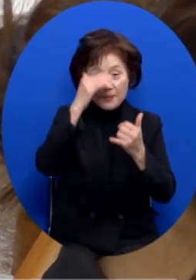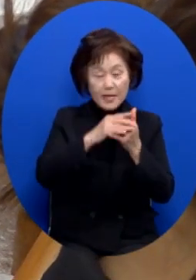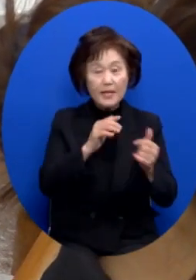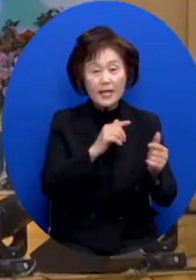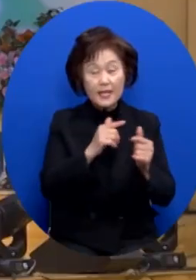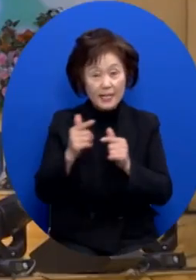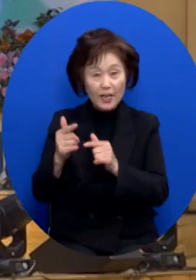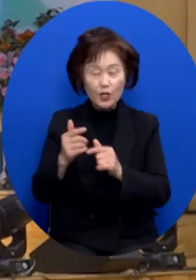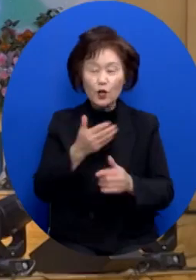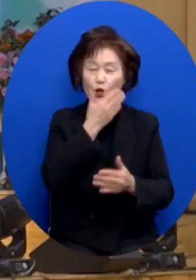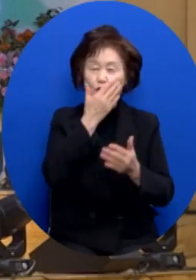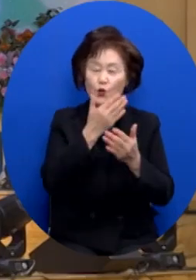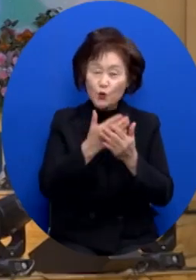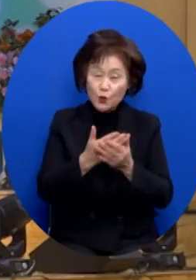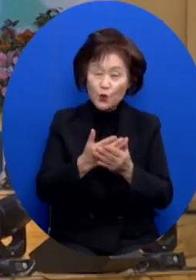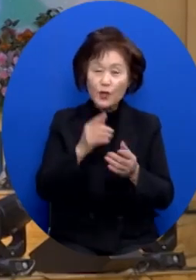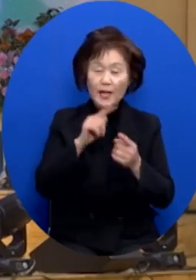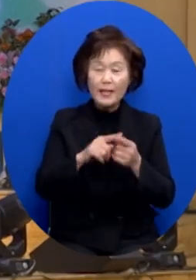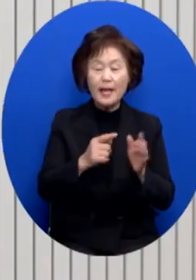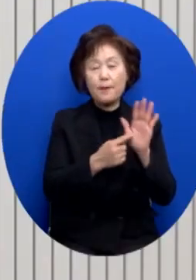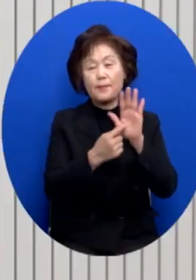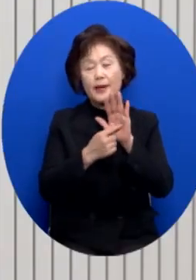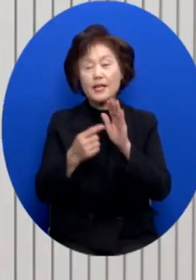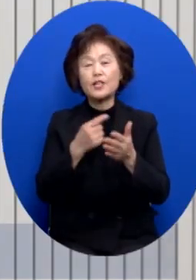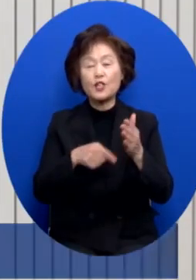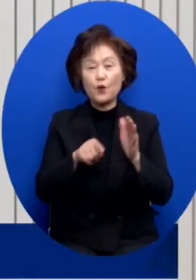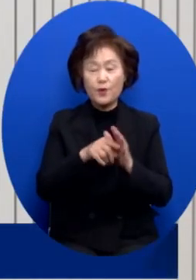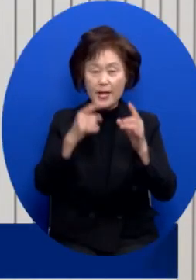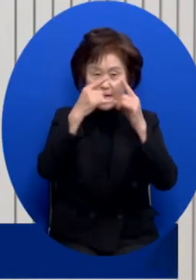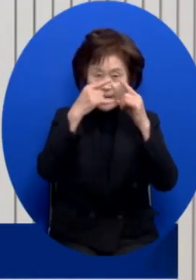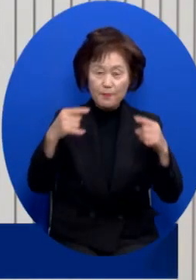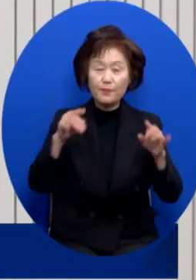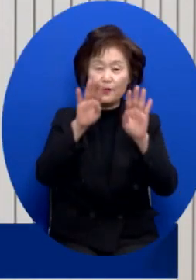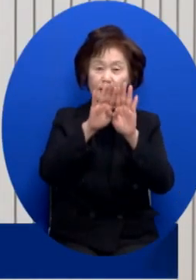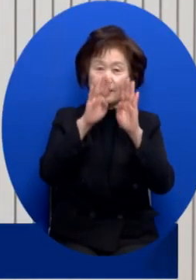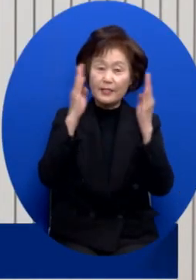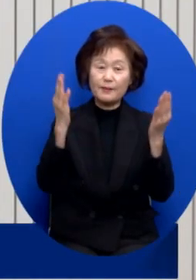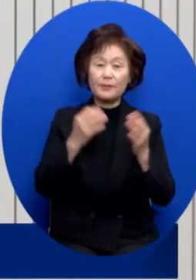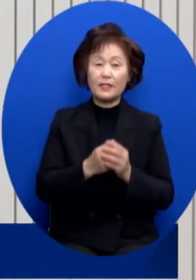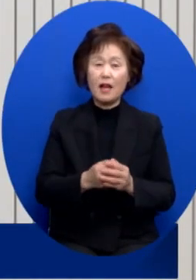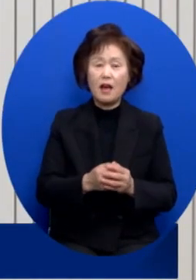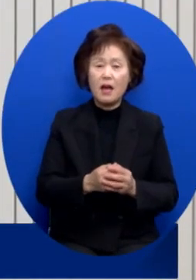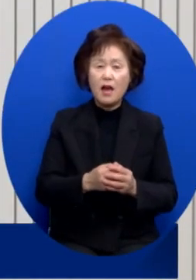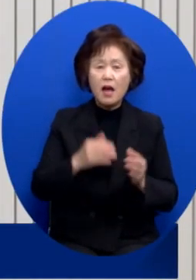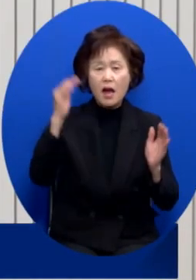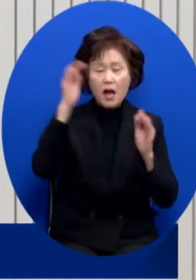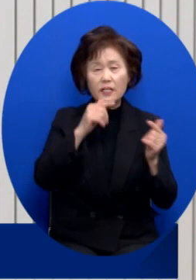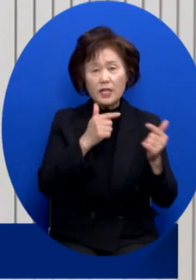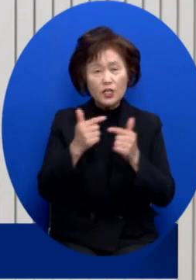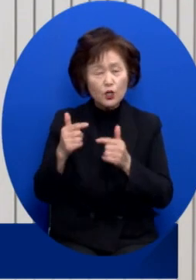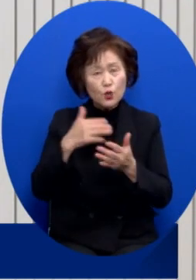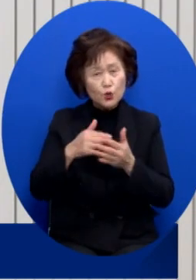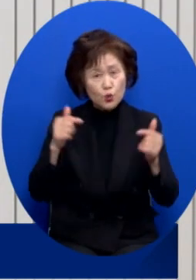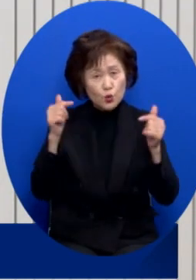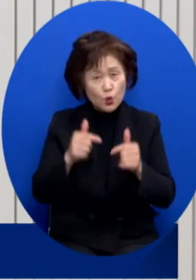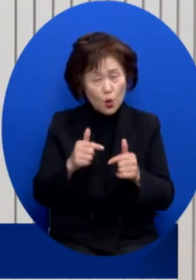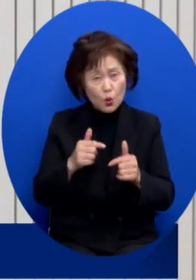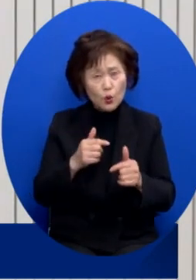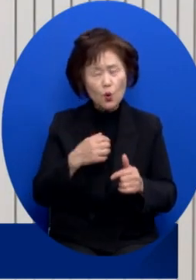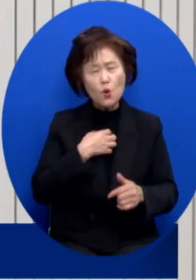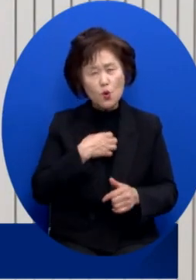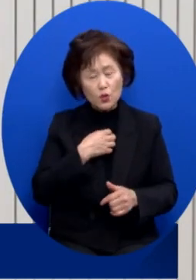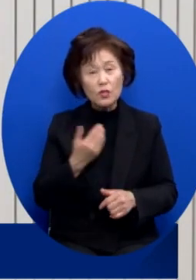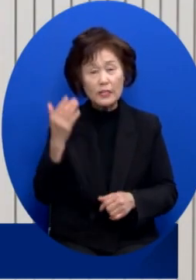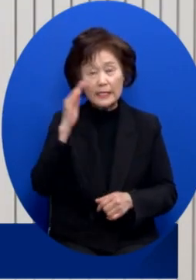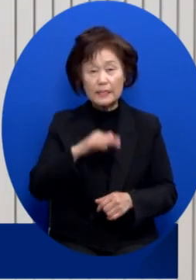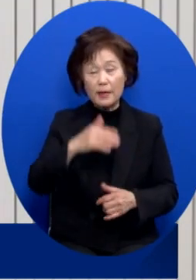알리기 위해 캠프를 기획한 것입니다. 학생들이 줄어든다는 것도 많이 우려하고 있지만 그보다 더 중요한 것은 다음 세대가